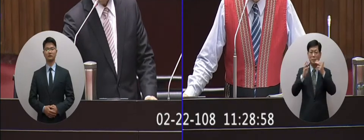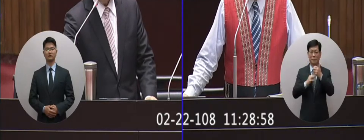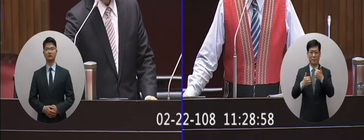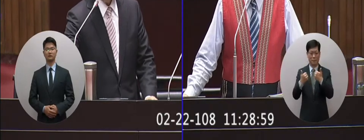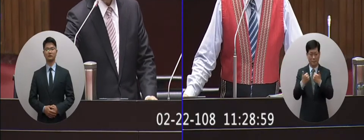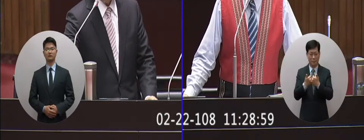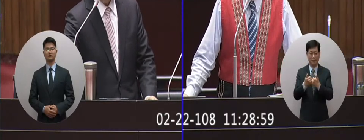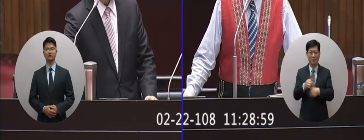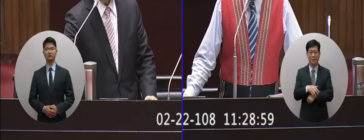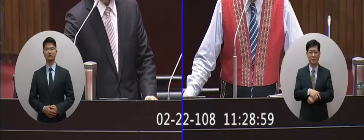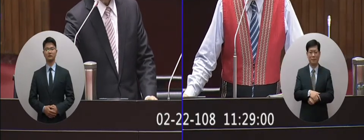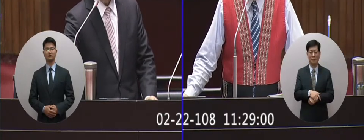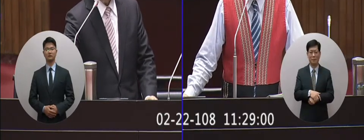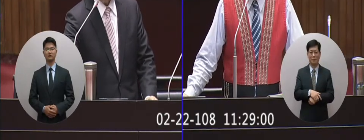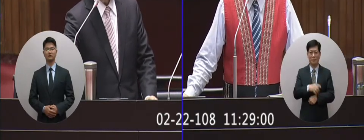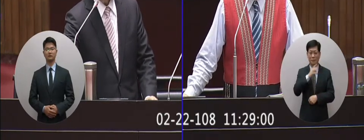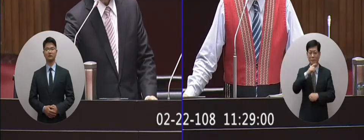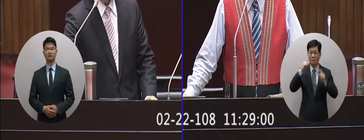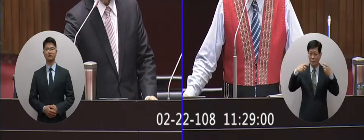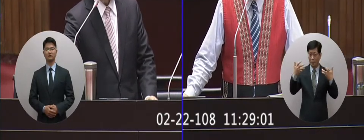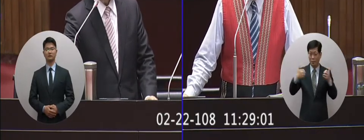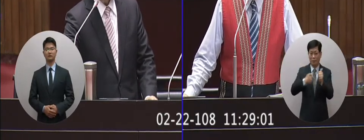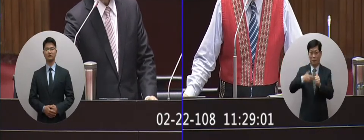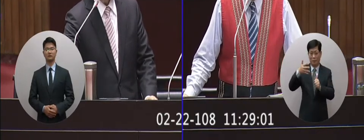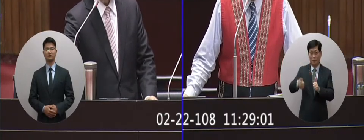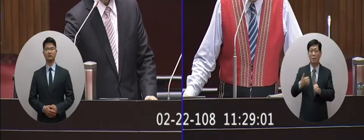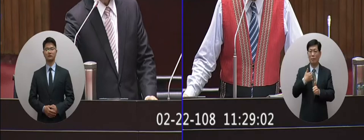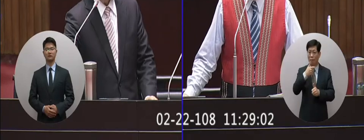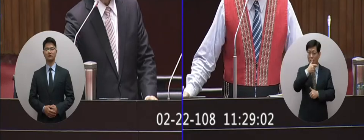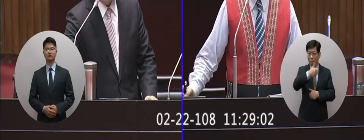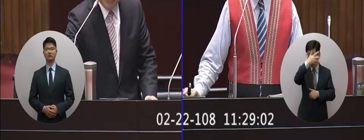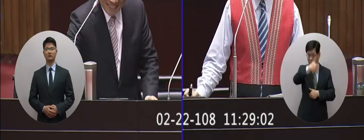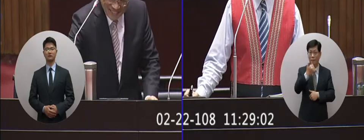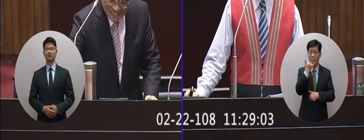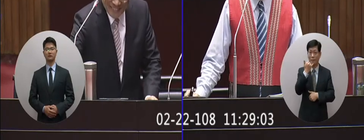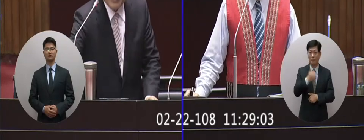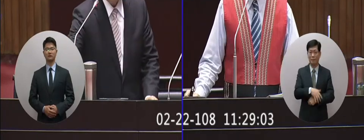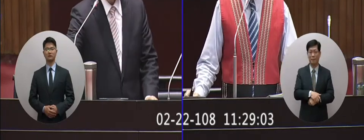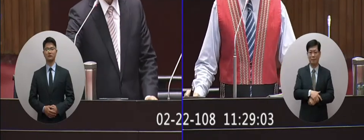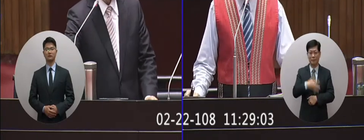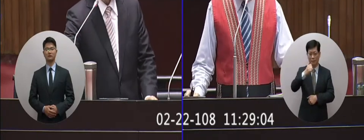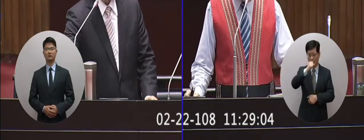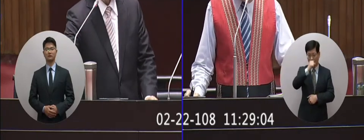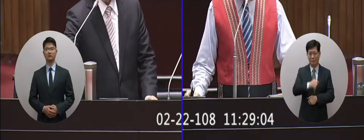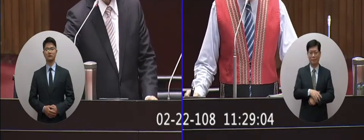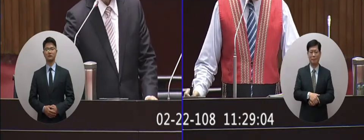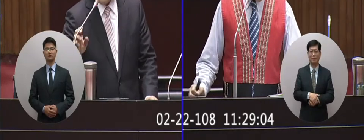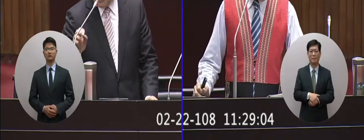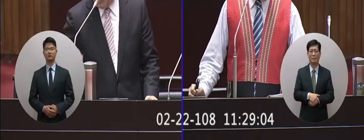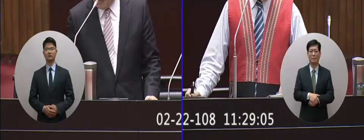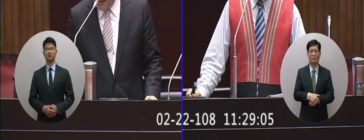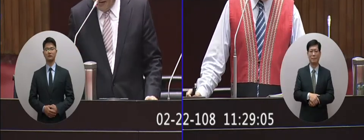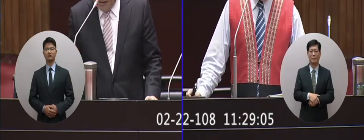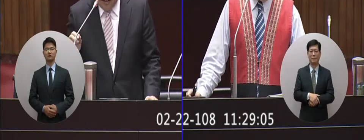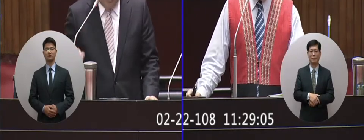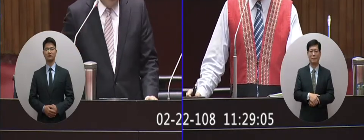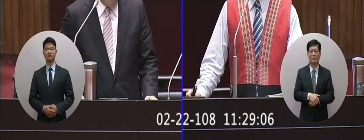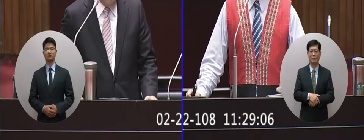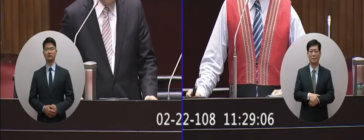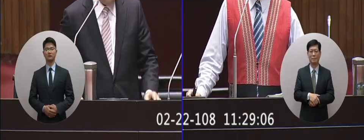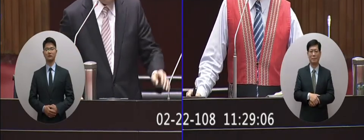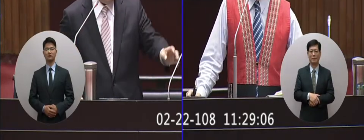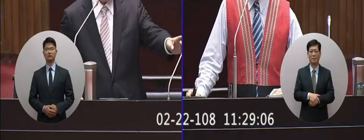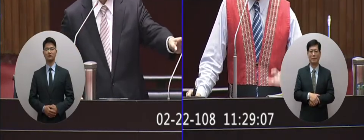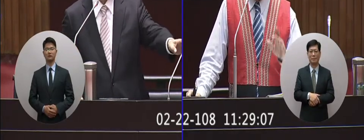委员会的常务副主委，所以我可以称你长官了啊，长官好，来，我跟你说，长官，好，我